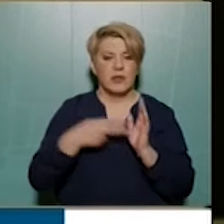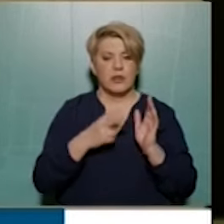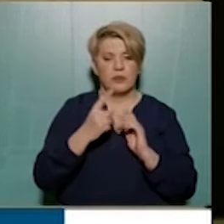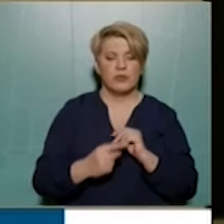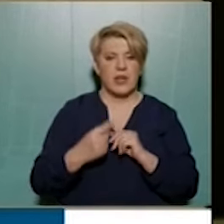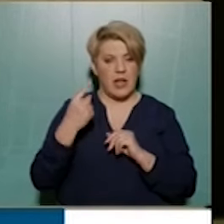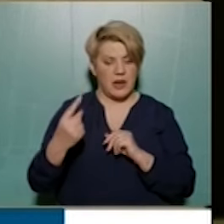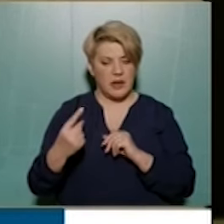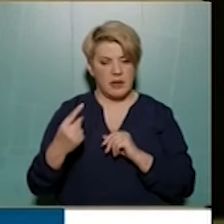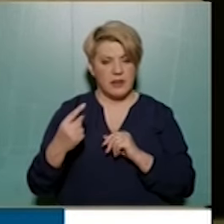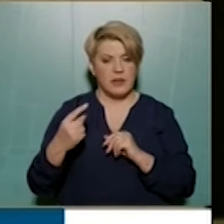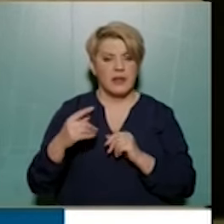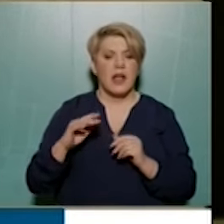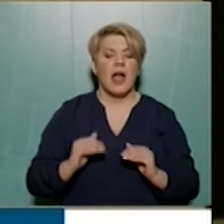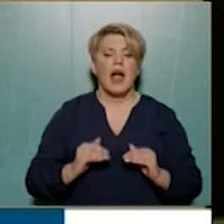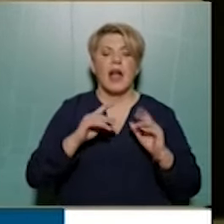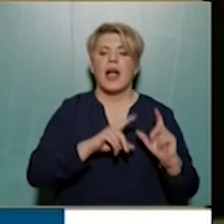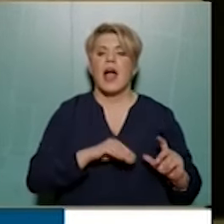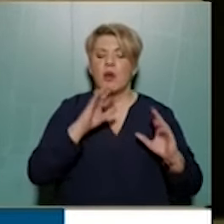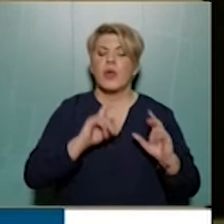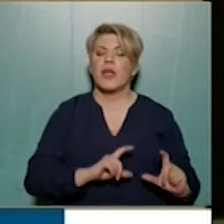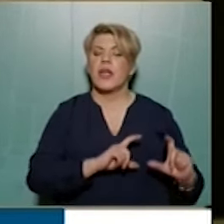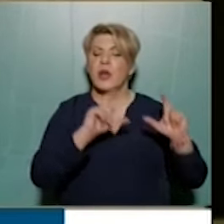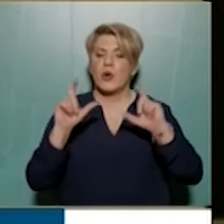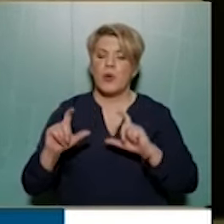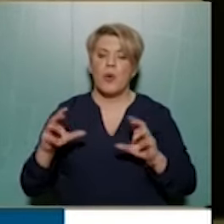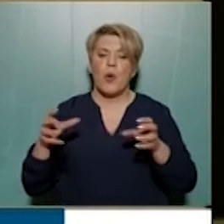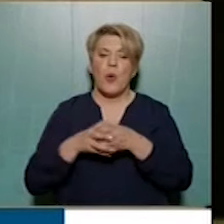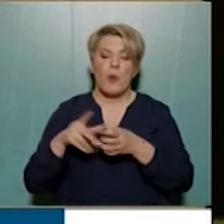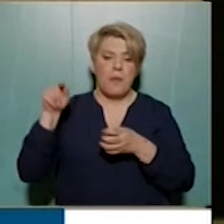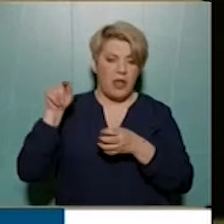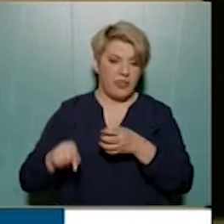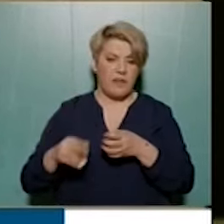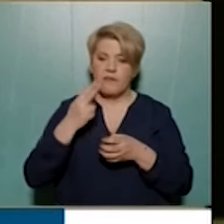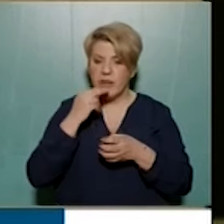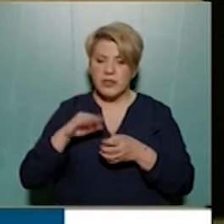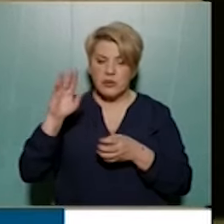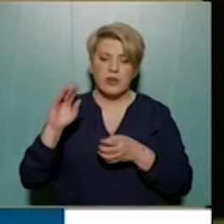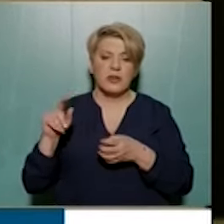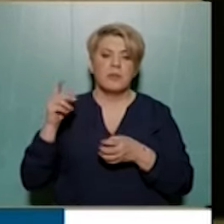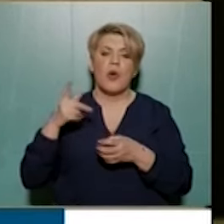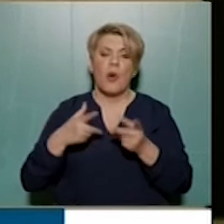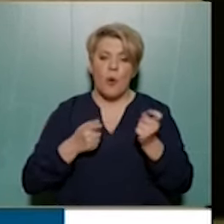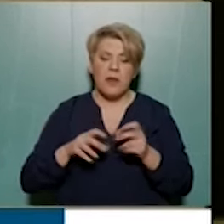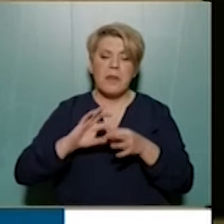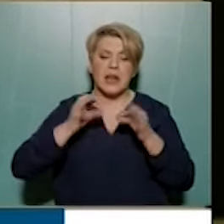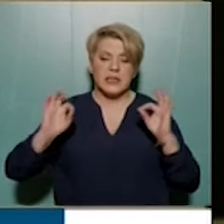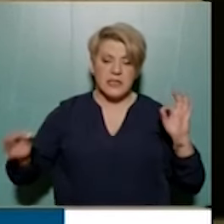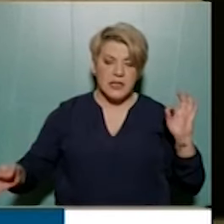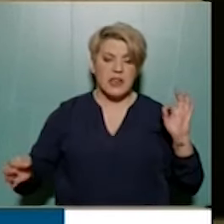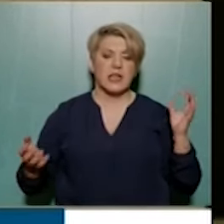2021 στην πλατεία της Άνω Ηλιούπολης από οργανωμένη ομάδα φασιστών με όπλα, με